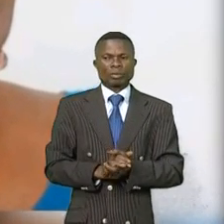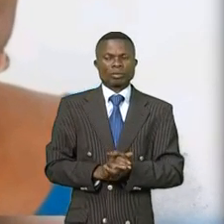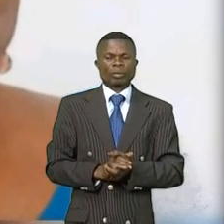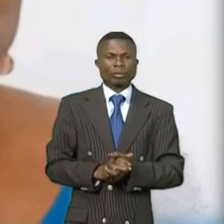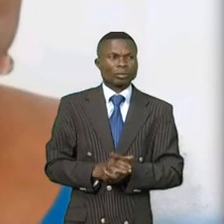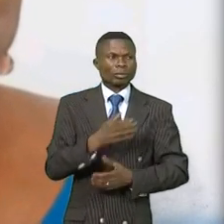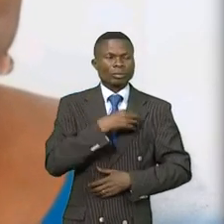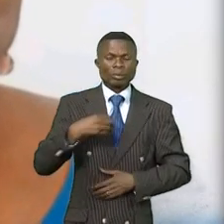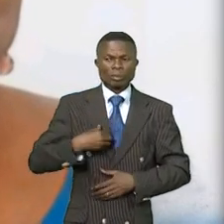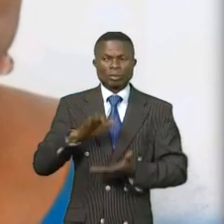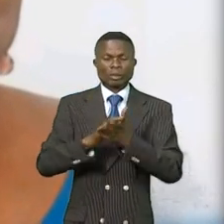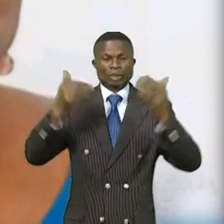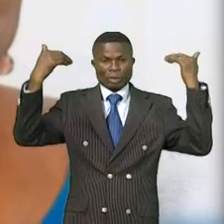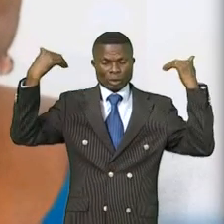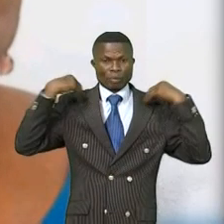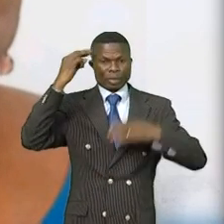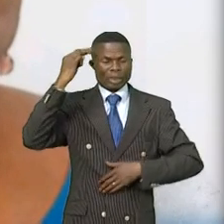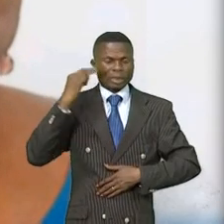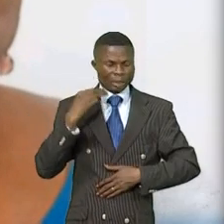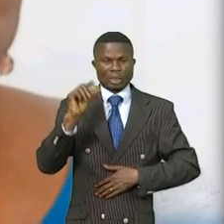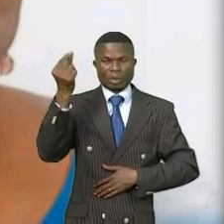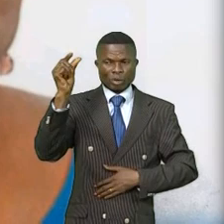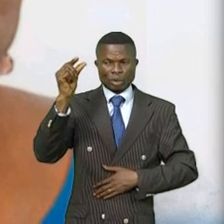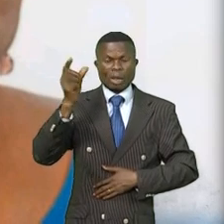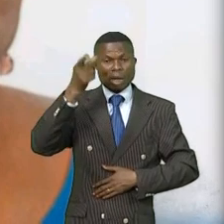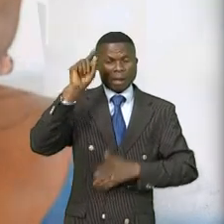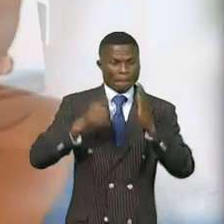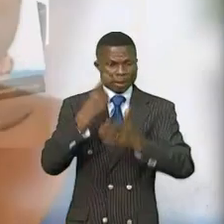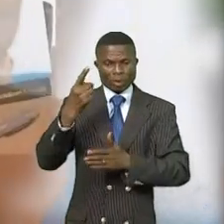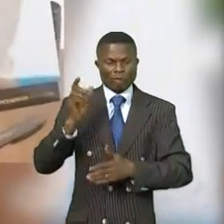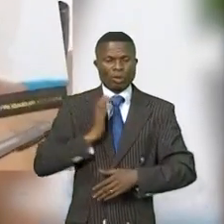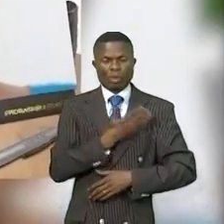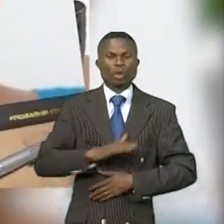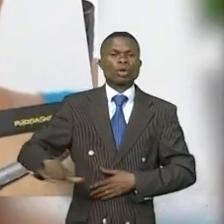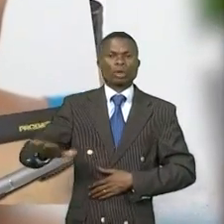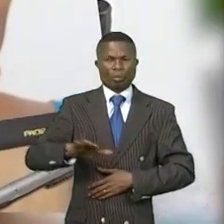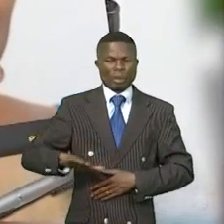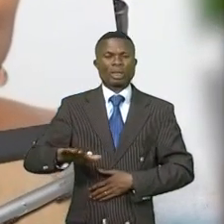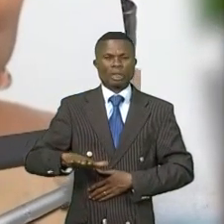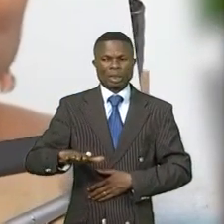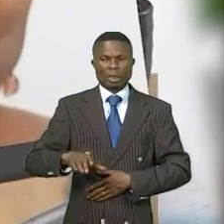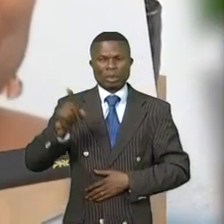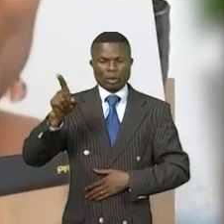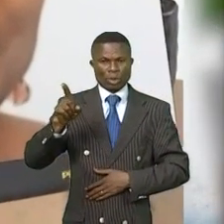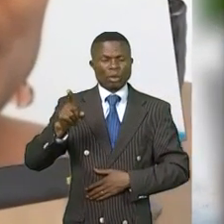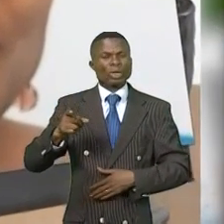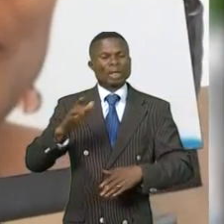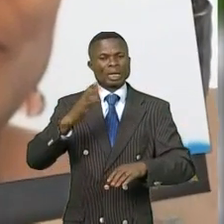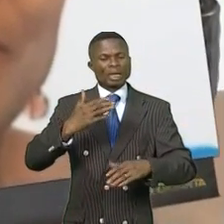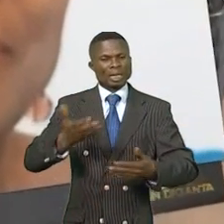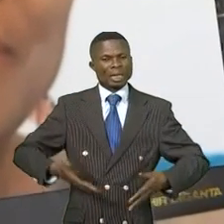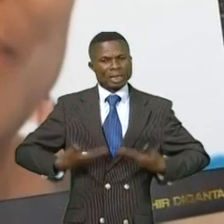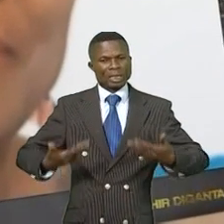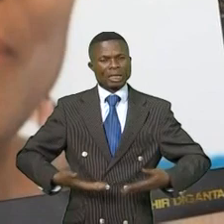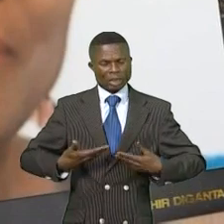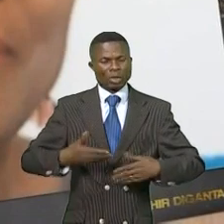Une dame à la tête du ministère des Mines, c'est une grande première pour la République démocratique du Congo. Il a plu au chef de l'État,